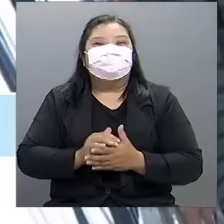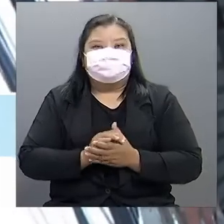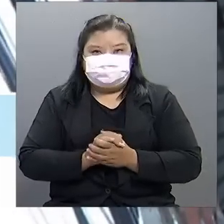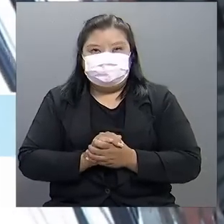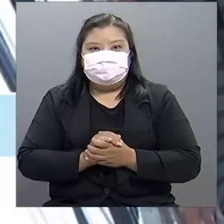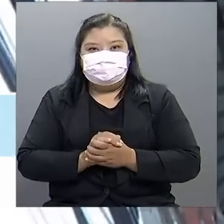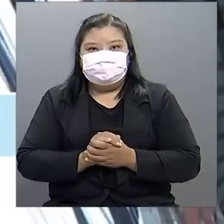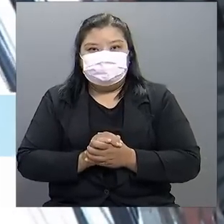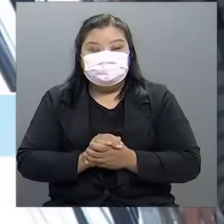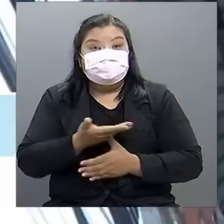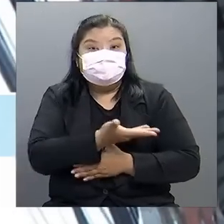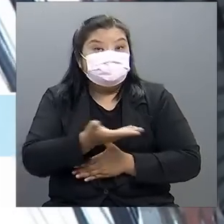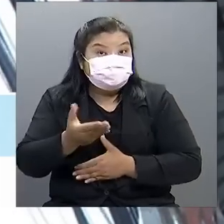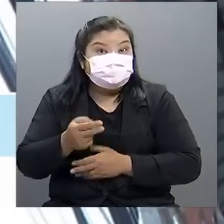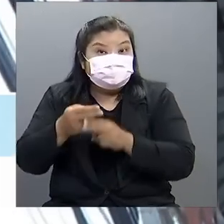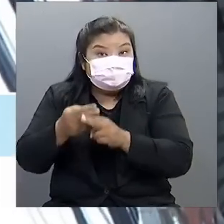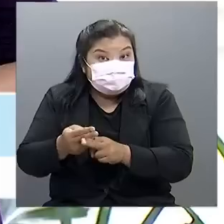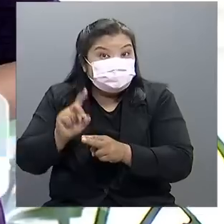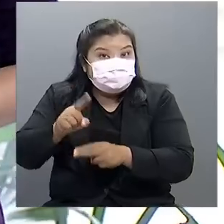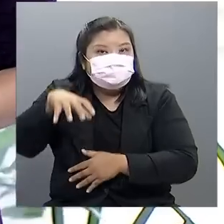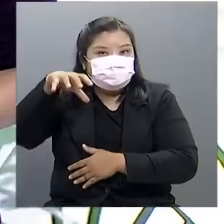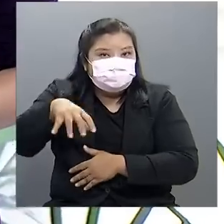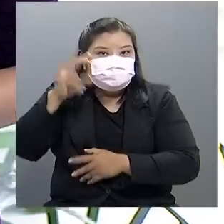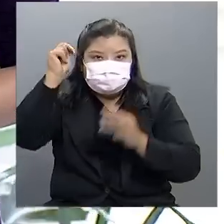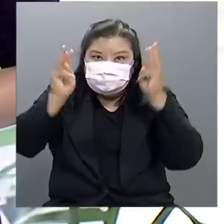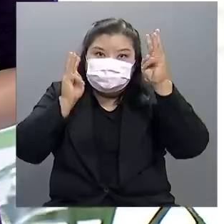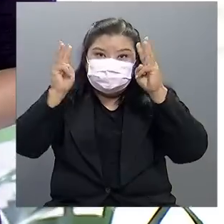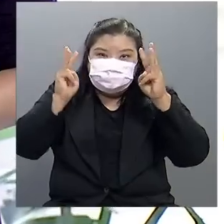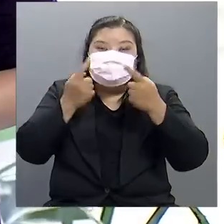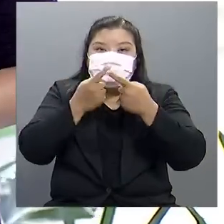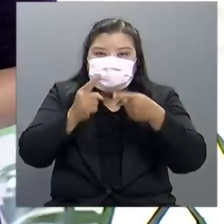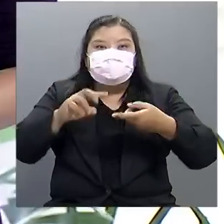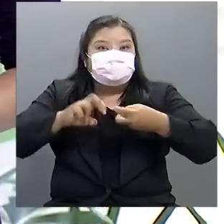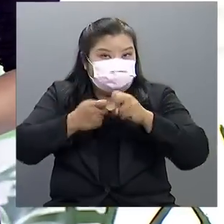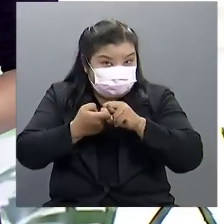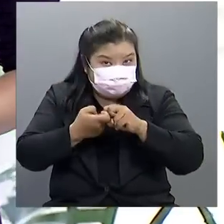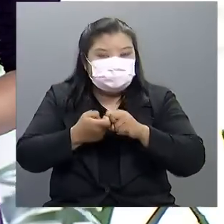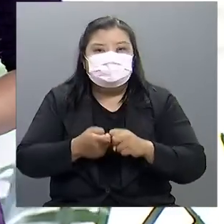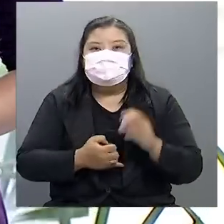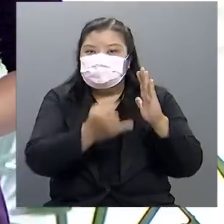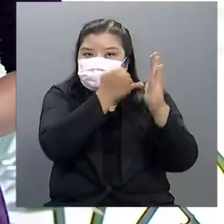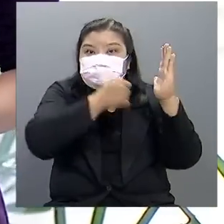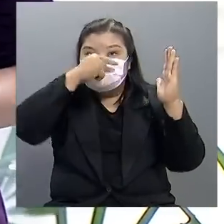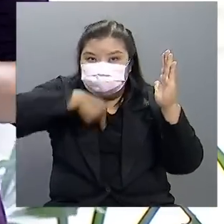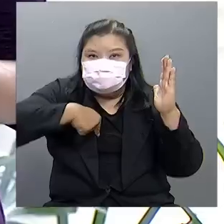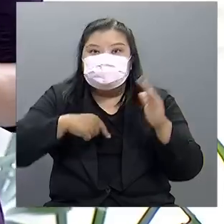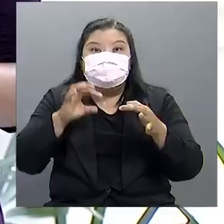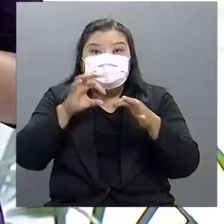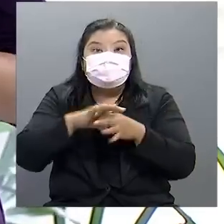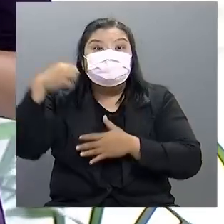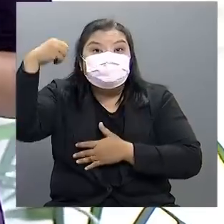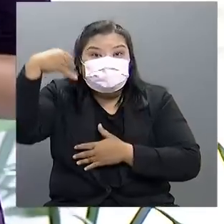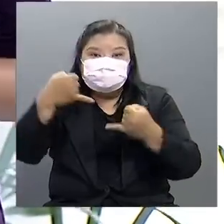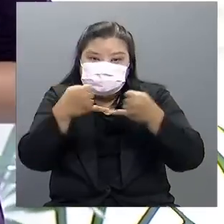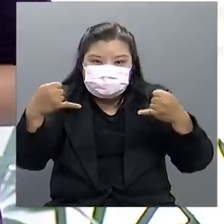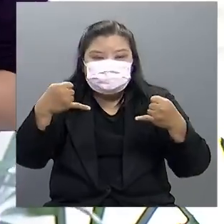เฉพาะจัหวดนครสวรร จังหวัดอื่นๆ ที่มีปัญหาเกยวกับวเรื่ของสายสื่อสารคุณก็แจ้งไปยังหนวยงานของจัหวั